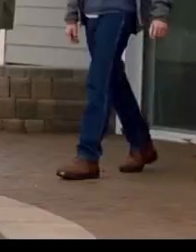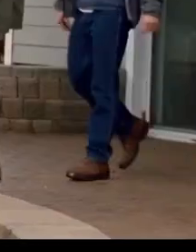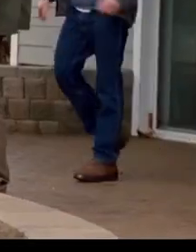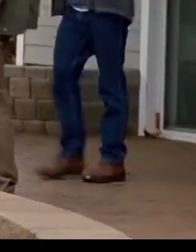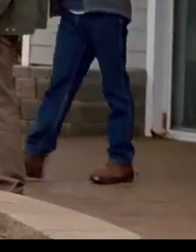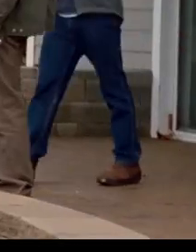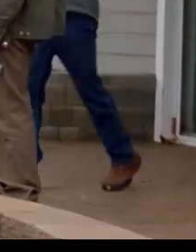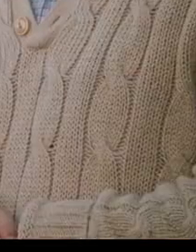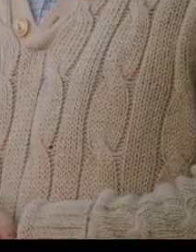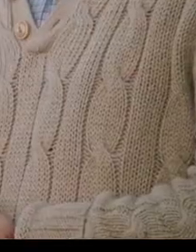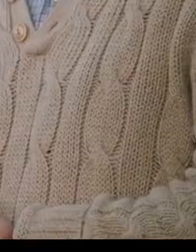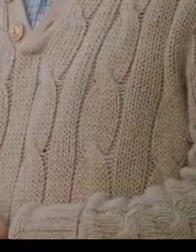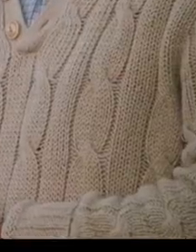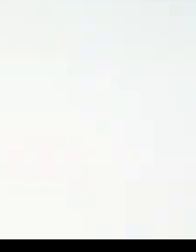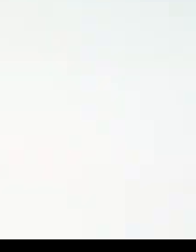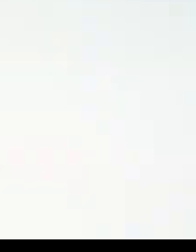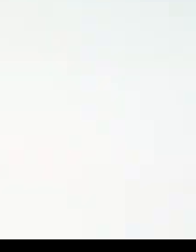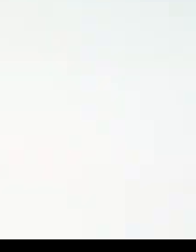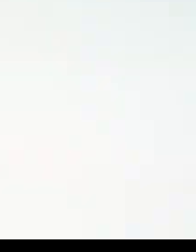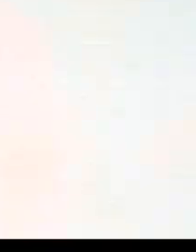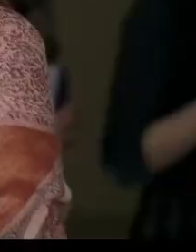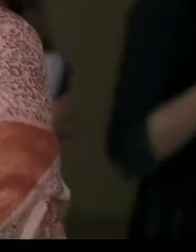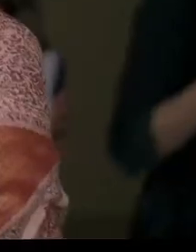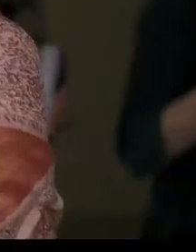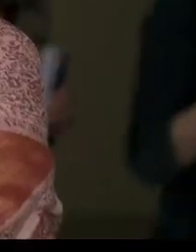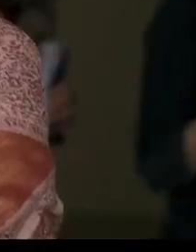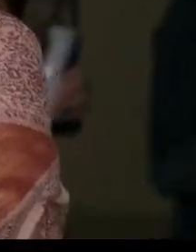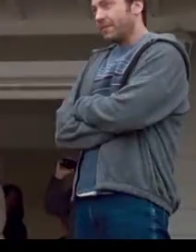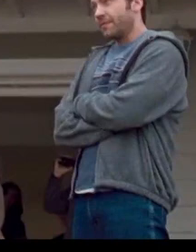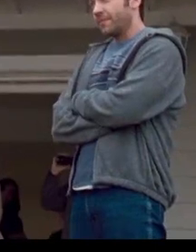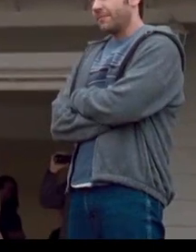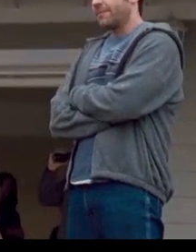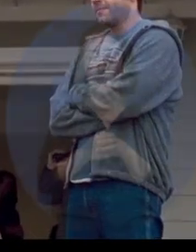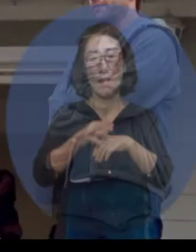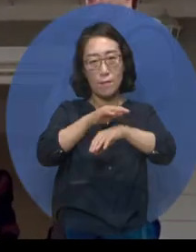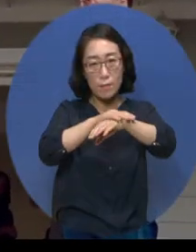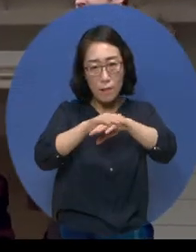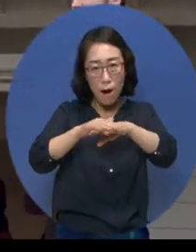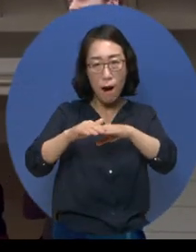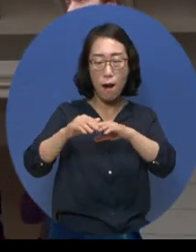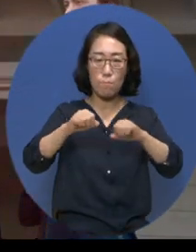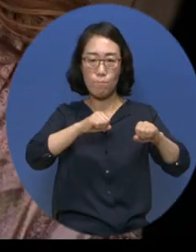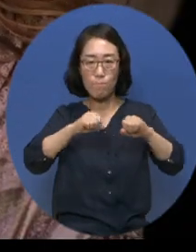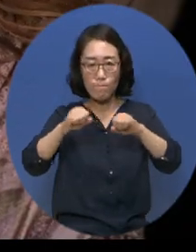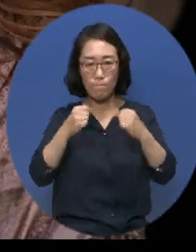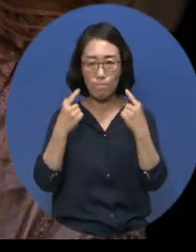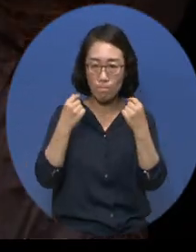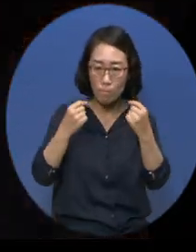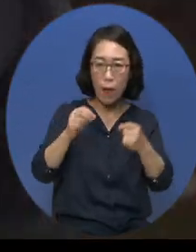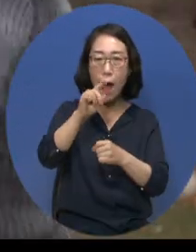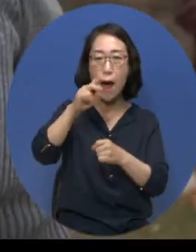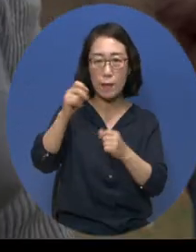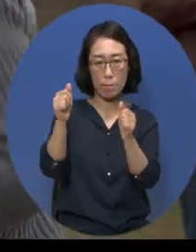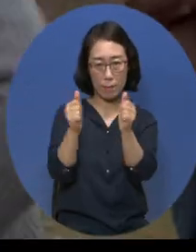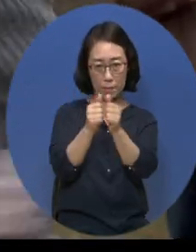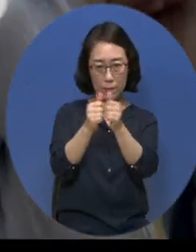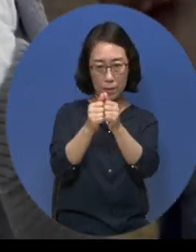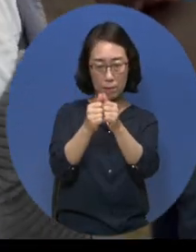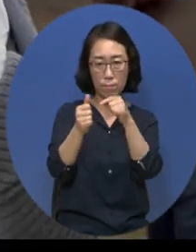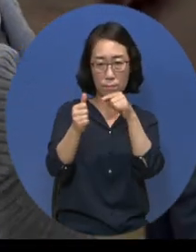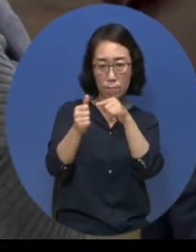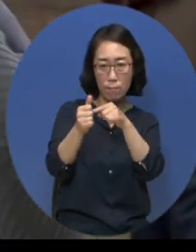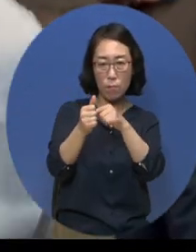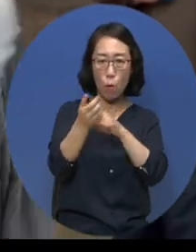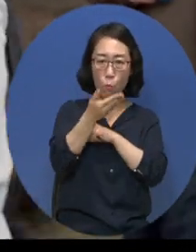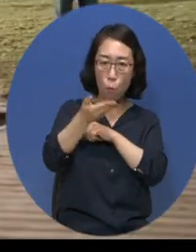Fellas, I'm sure you're wondering why you're all here. 잘 나가는 모기지 세일즈맨 아담. 초고속